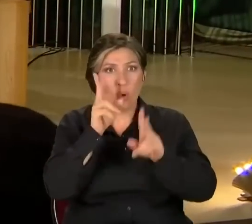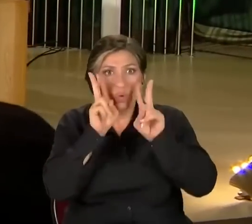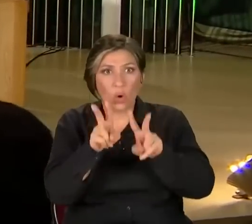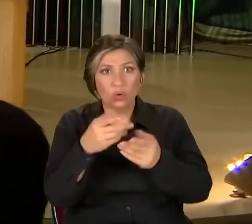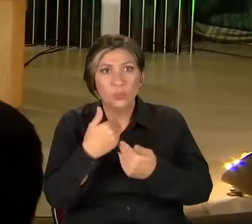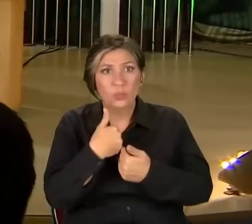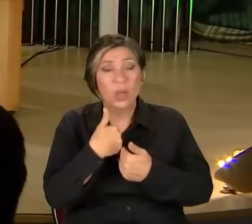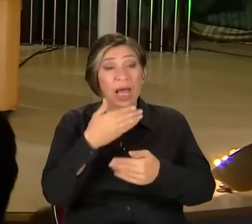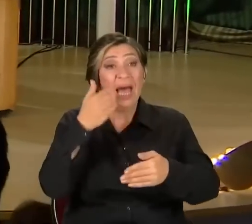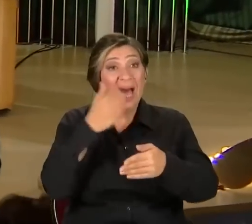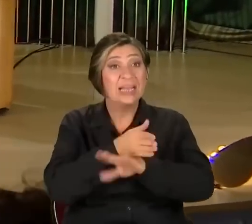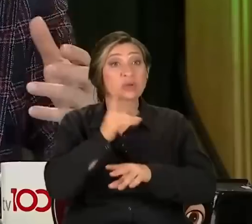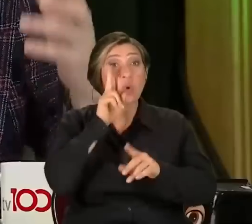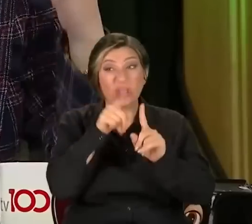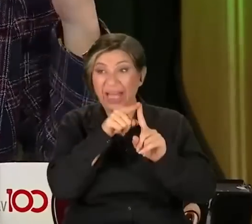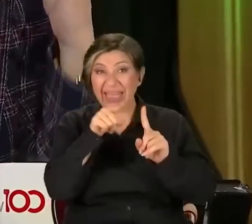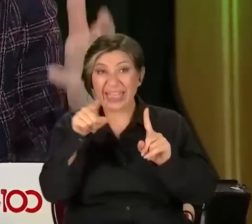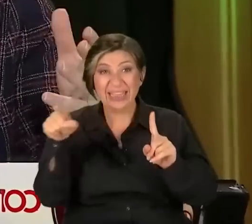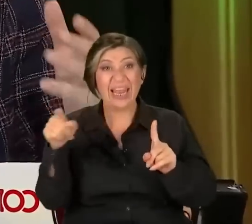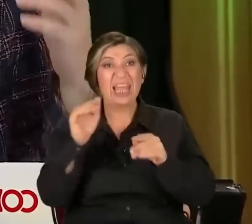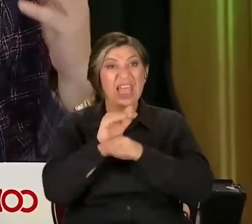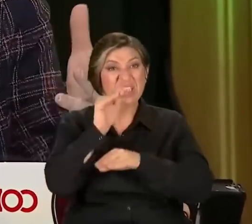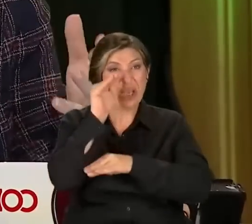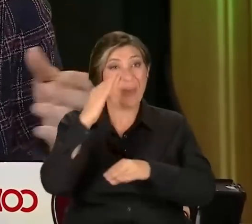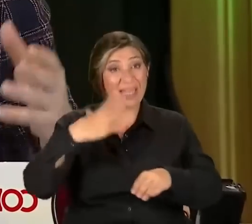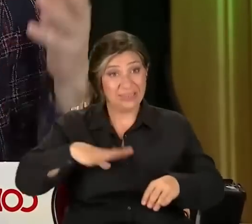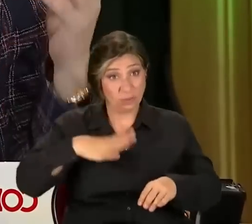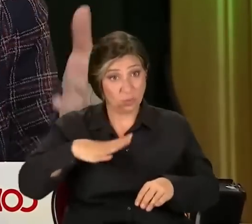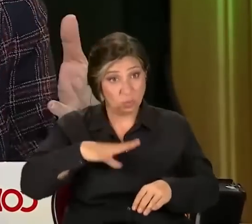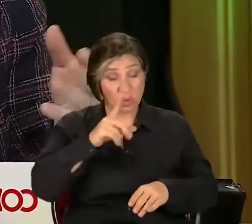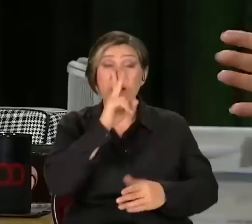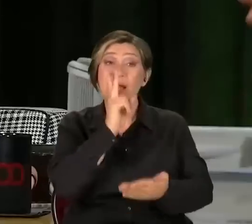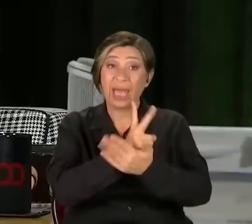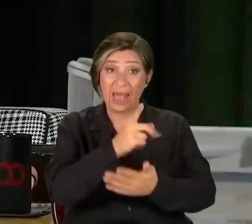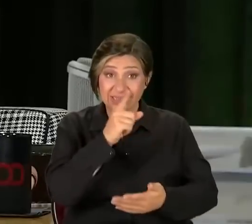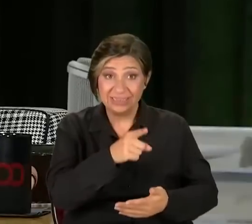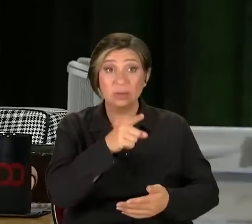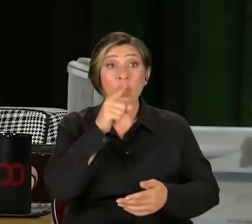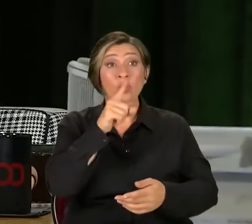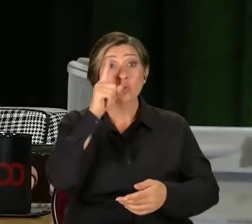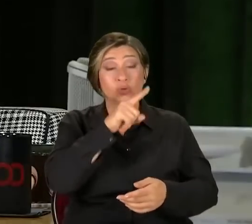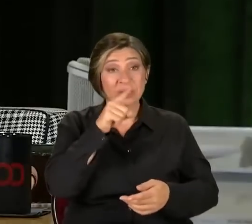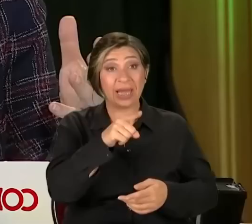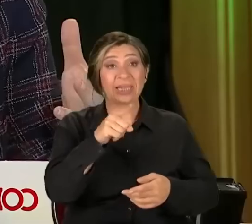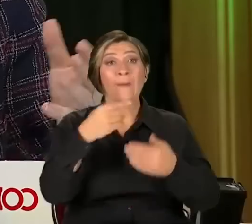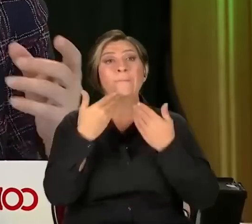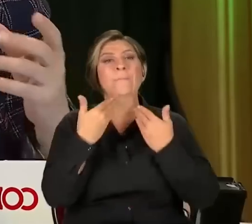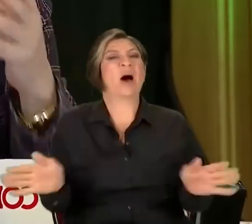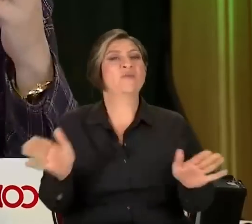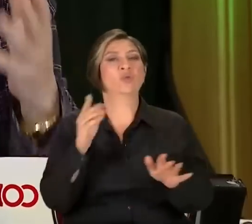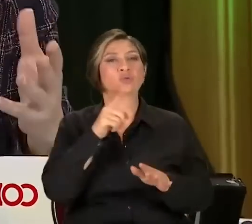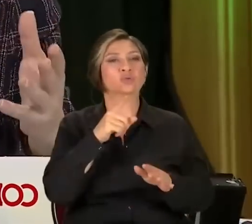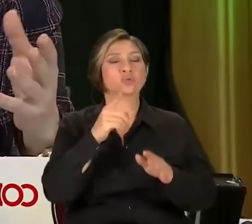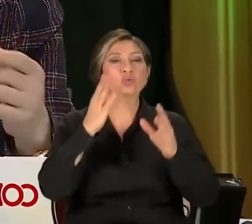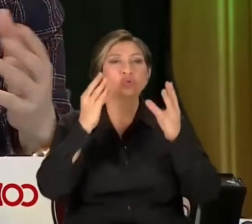Yani bunu hakikaten sonuna kadar yaşamaya isteklisin, kararlısın ve bu yüzden perişan oluyorsun.